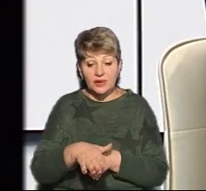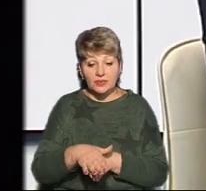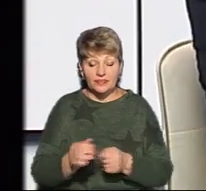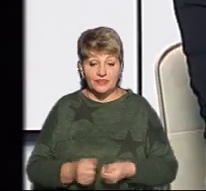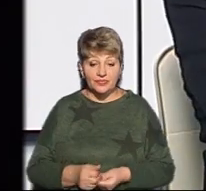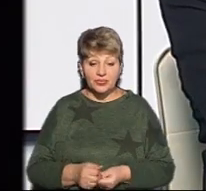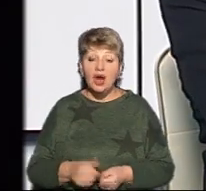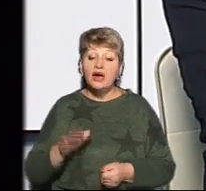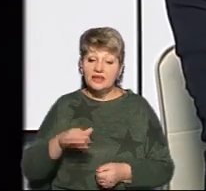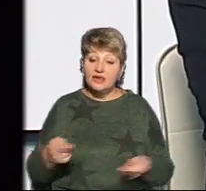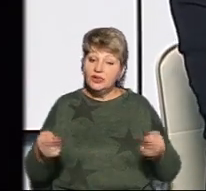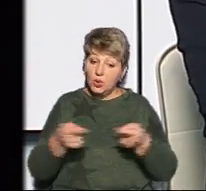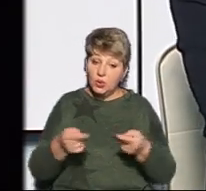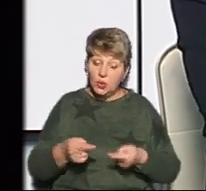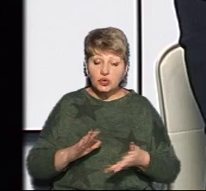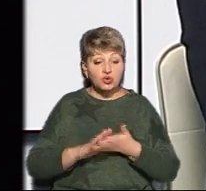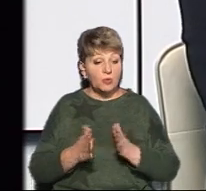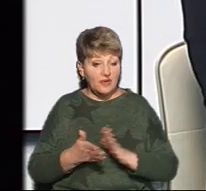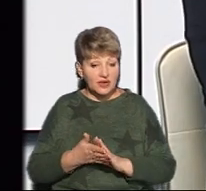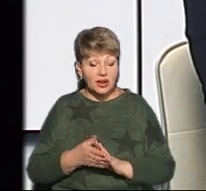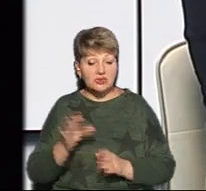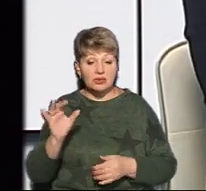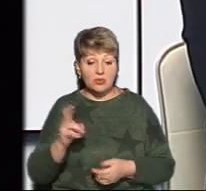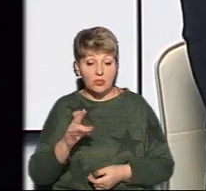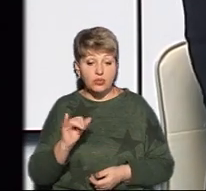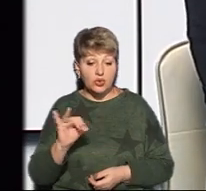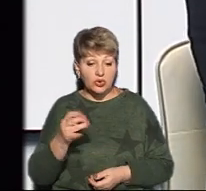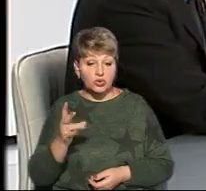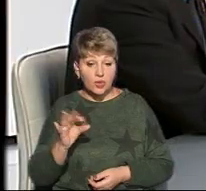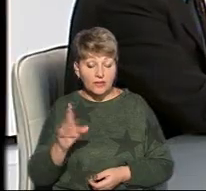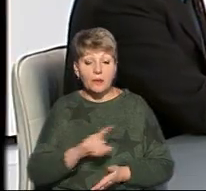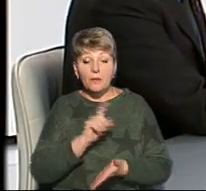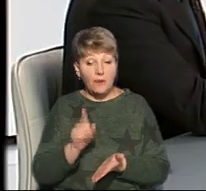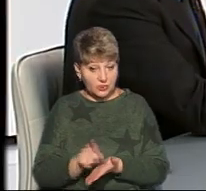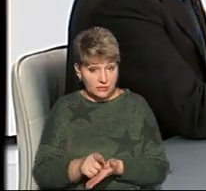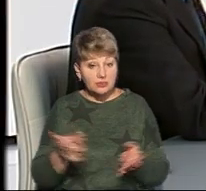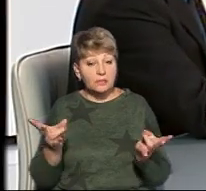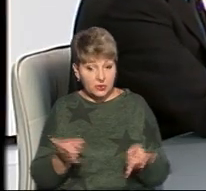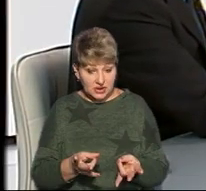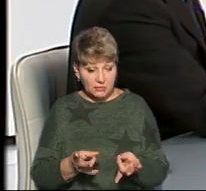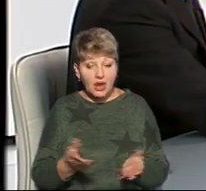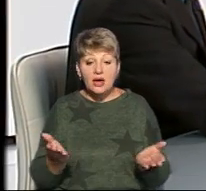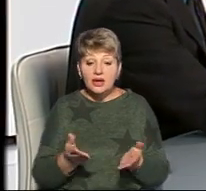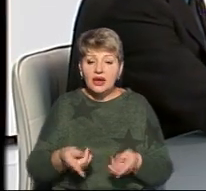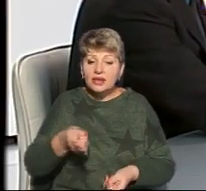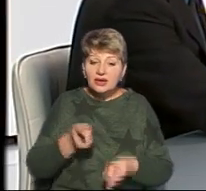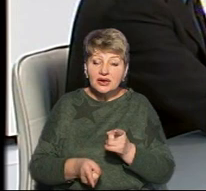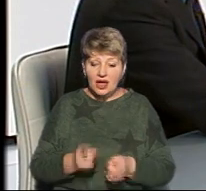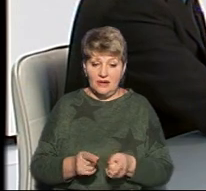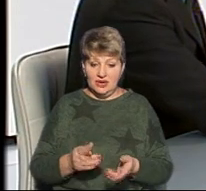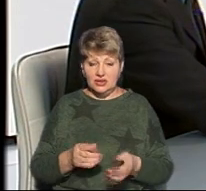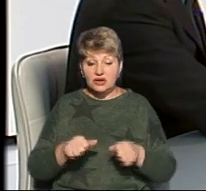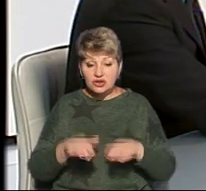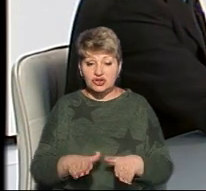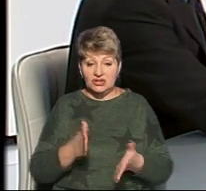про шляхи. Давайте конкретніше. Домовлятися з Буяном, безумовно, потрібно, так як ви вважаєте. Які існують реальні шляхи